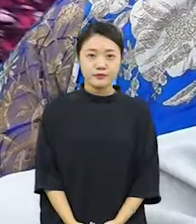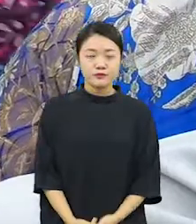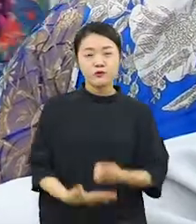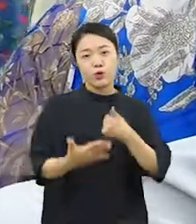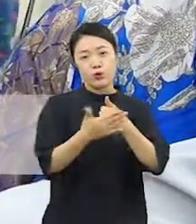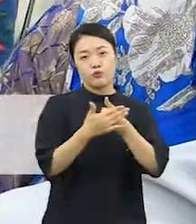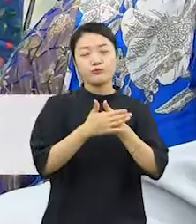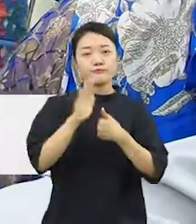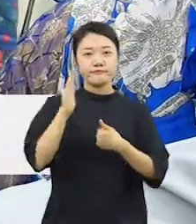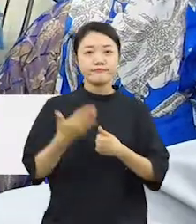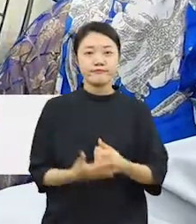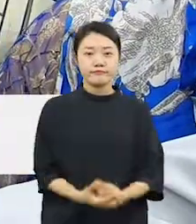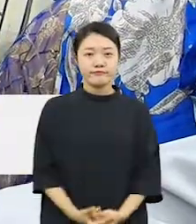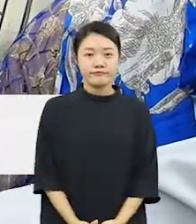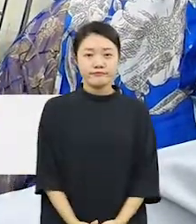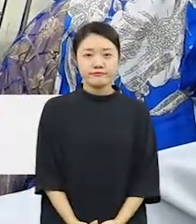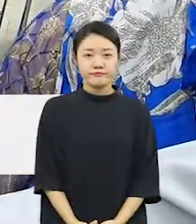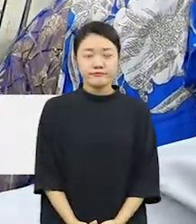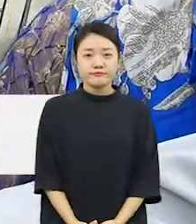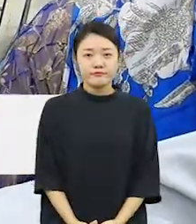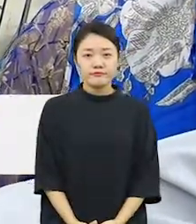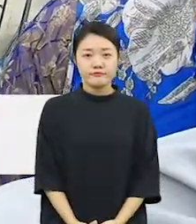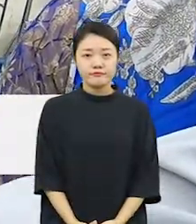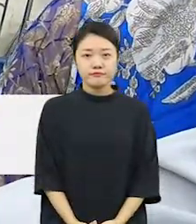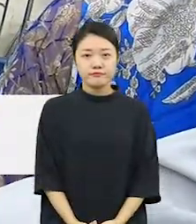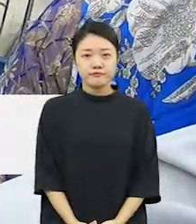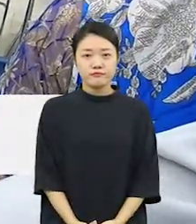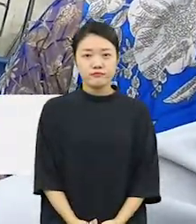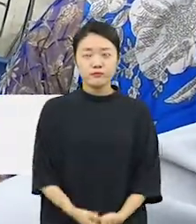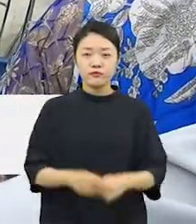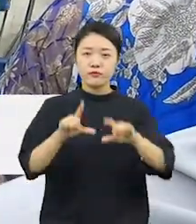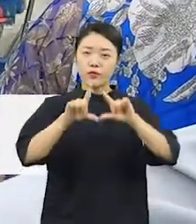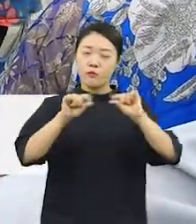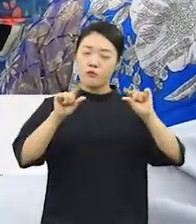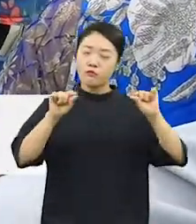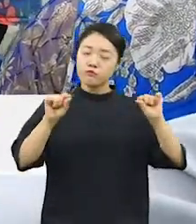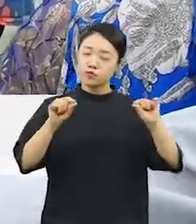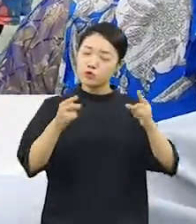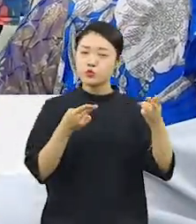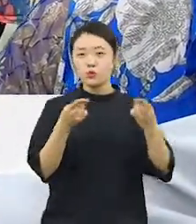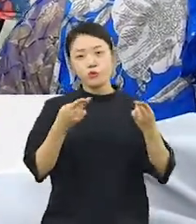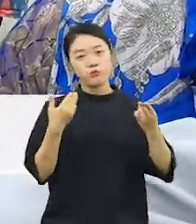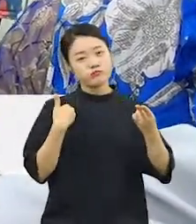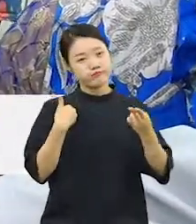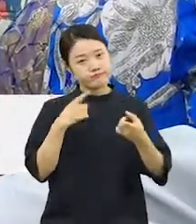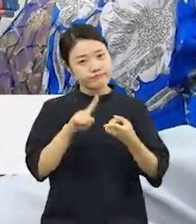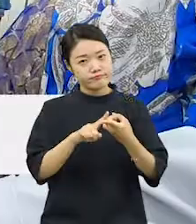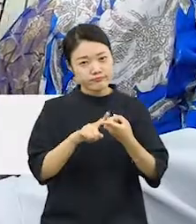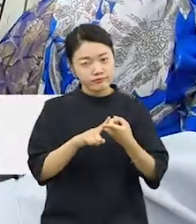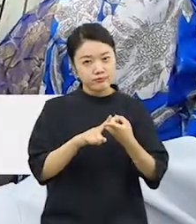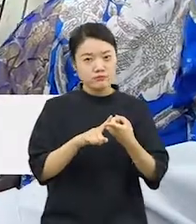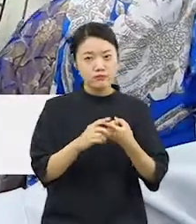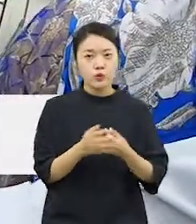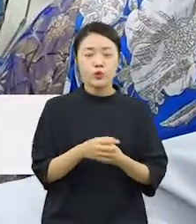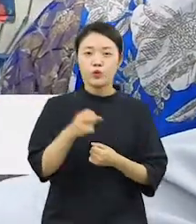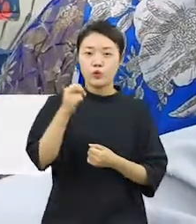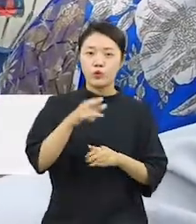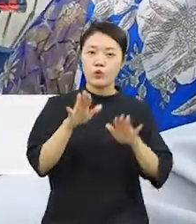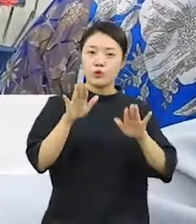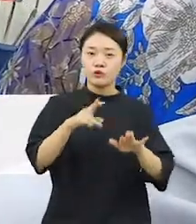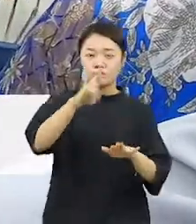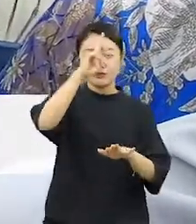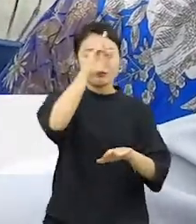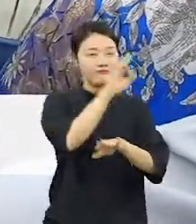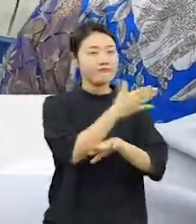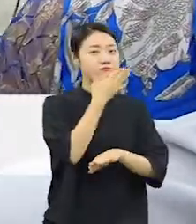도움이 더 되죠. 왜냐면 식이요법을 더 해야겠다는 걸. 그래 오늘도 이제